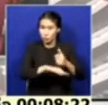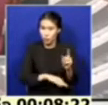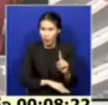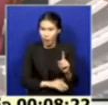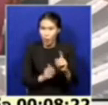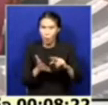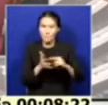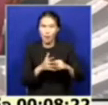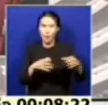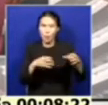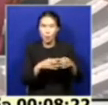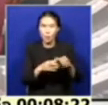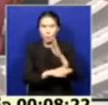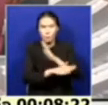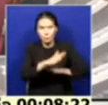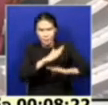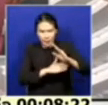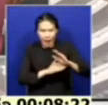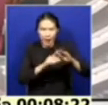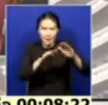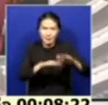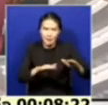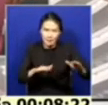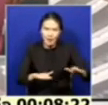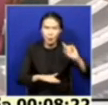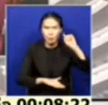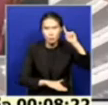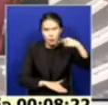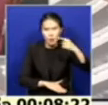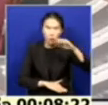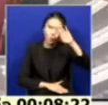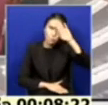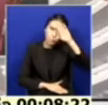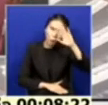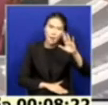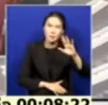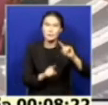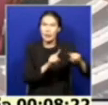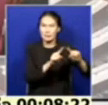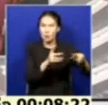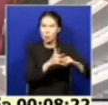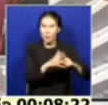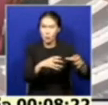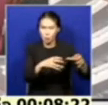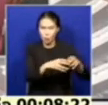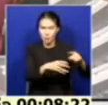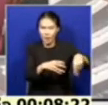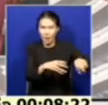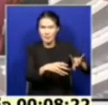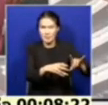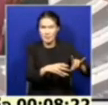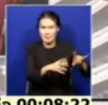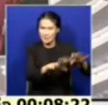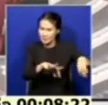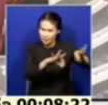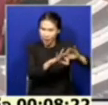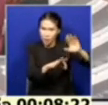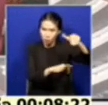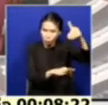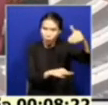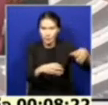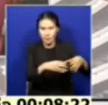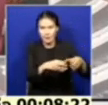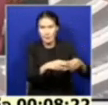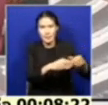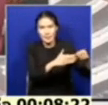มันก็มีขั้นมีตอนมีกระบวนการของการดูแลจัดการแต่ว่าผู้ที่ได้รับความสำคั